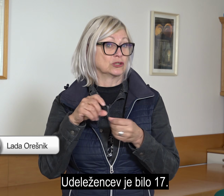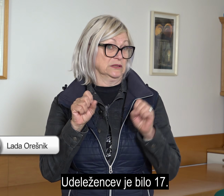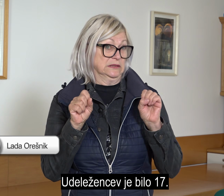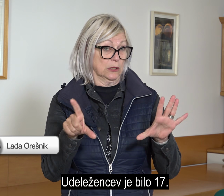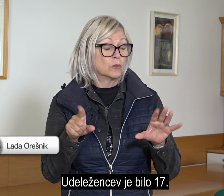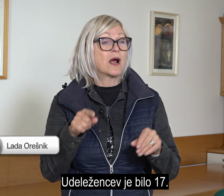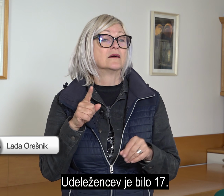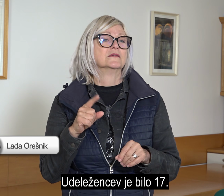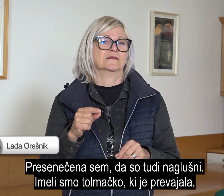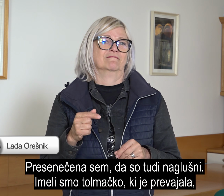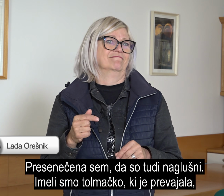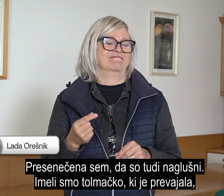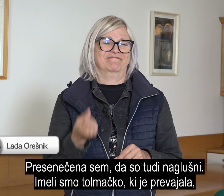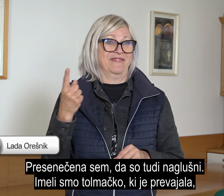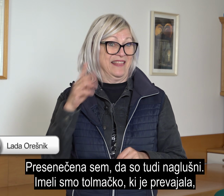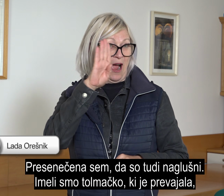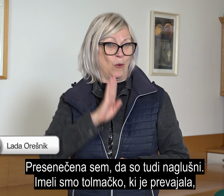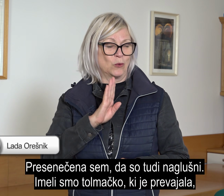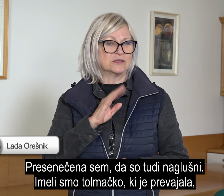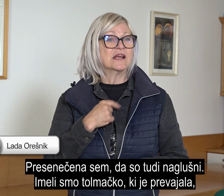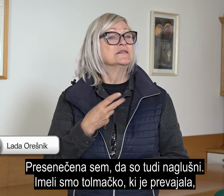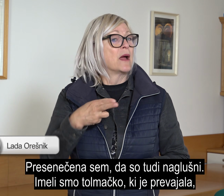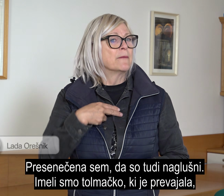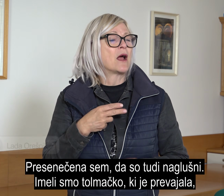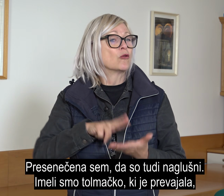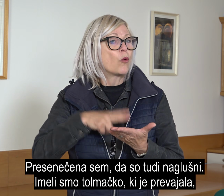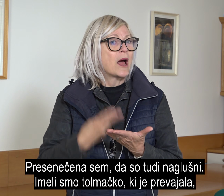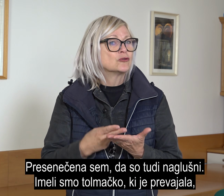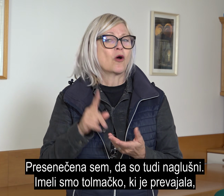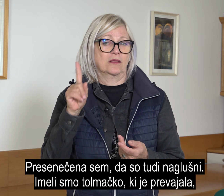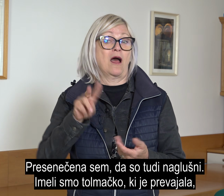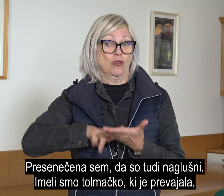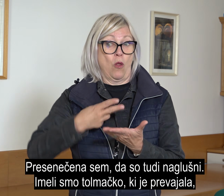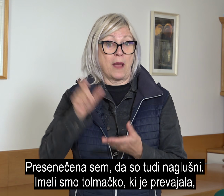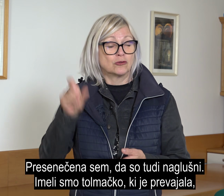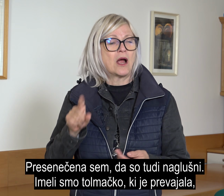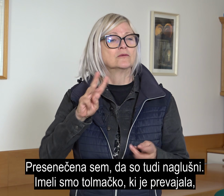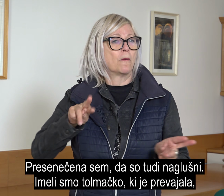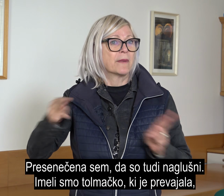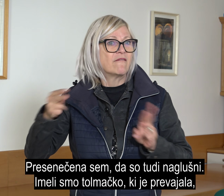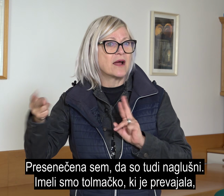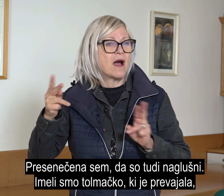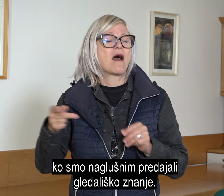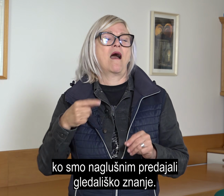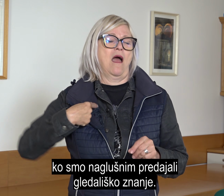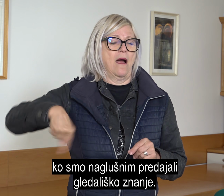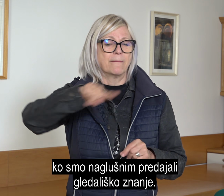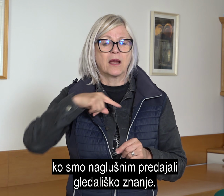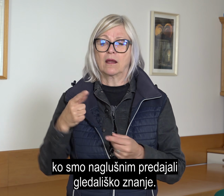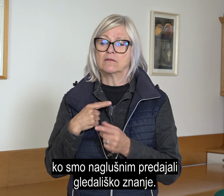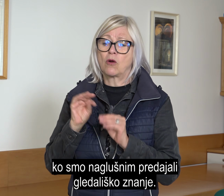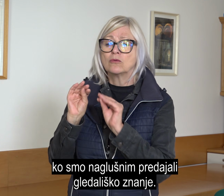Udeležencev je bilo 17. Presenečena sem, da so tudi naglušni. Imeli smo tolmačko, ki je prevajala, ko smo